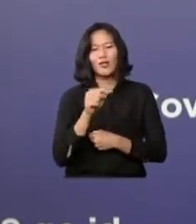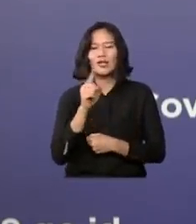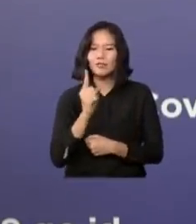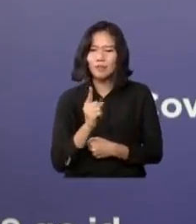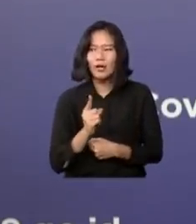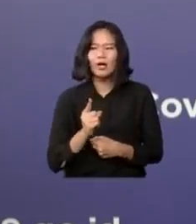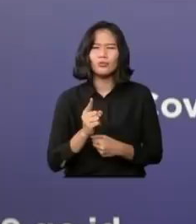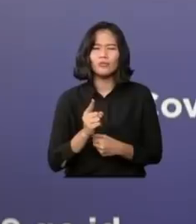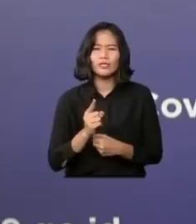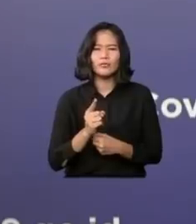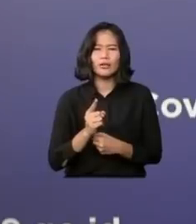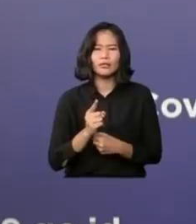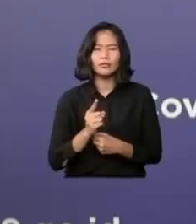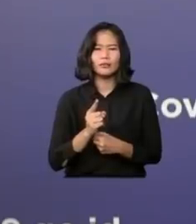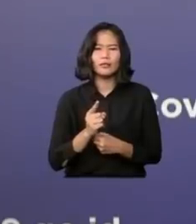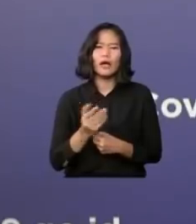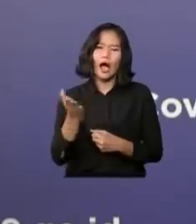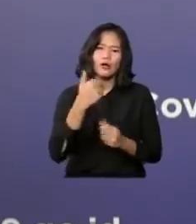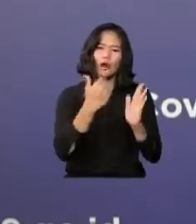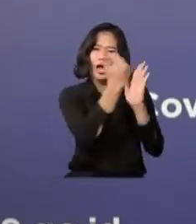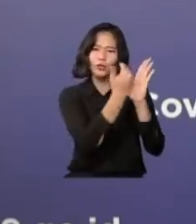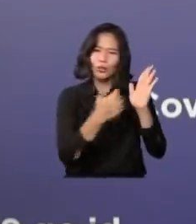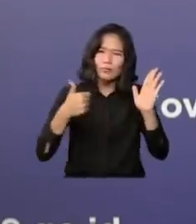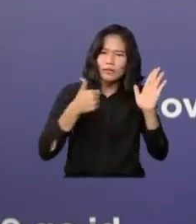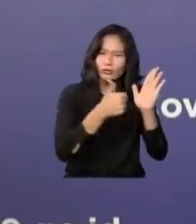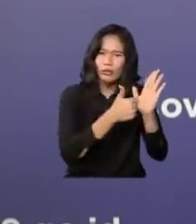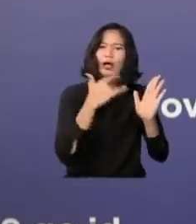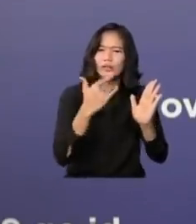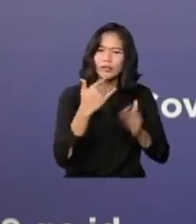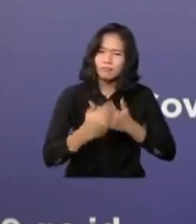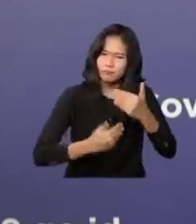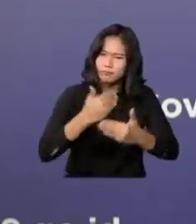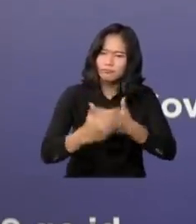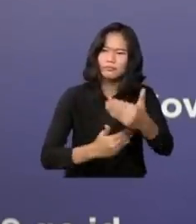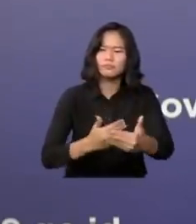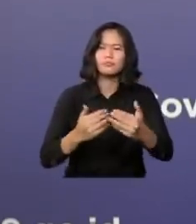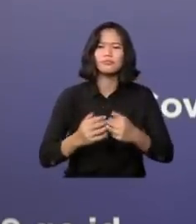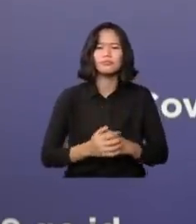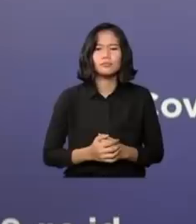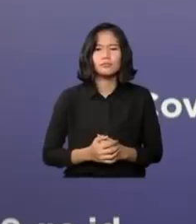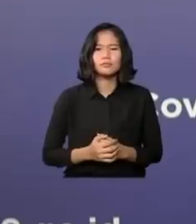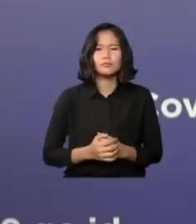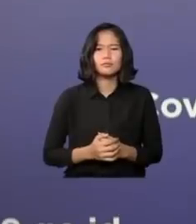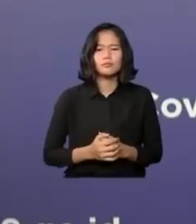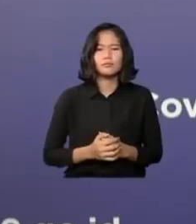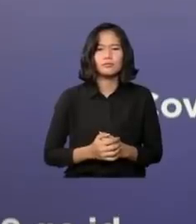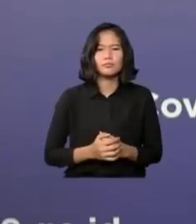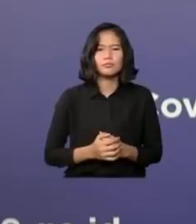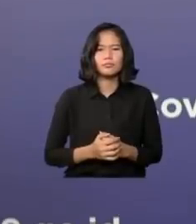mari bersama-sama protokol kesehatan tetap kita jalankan sebaik-baik. Di